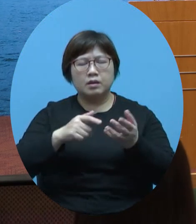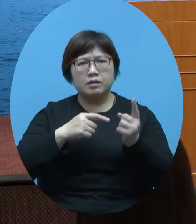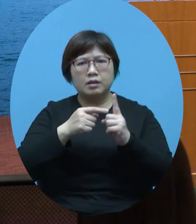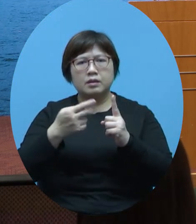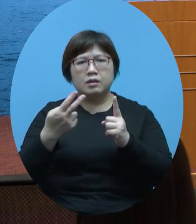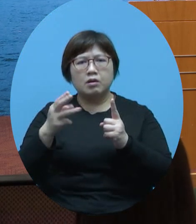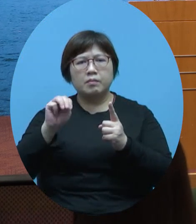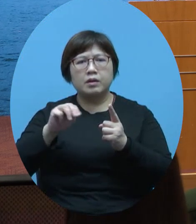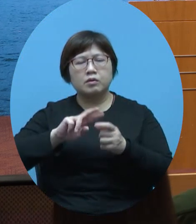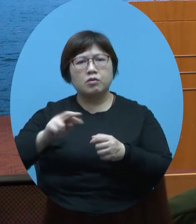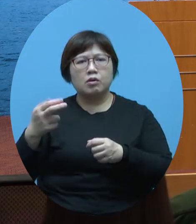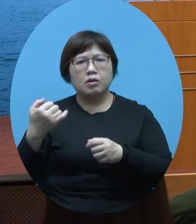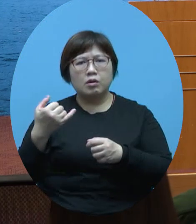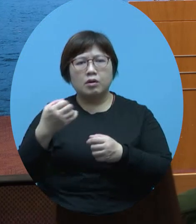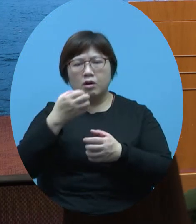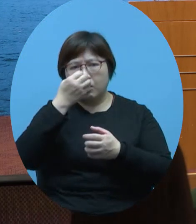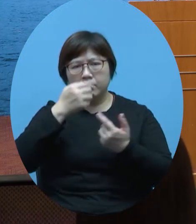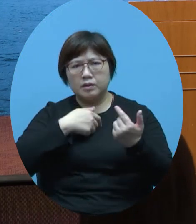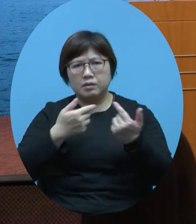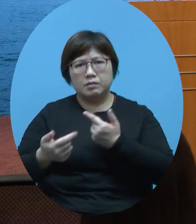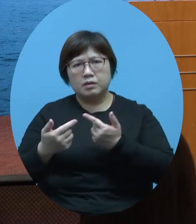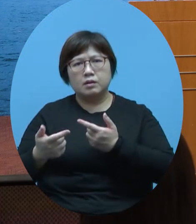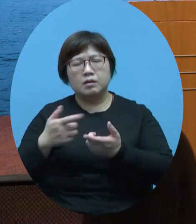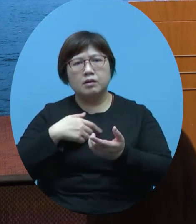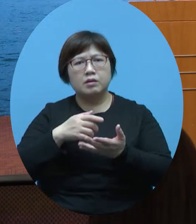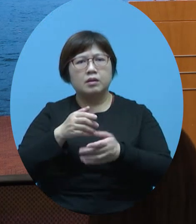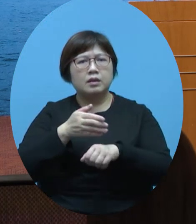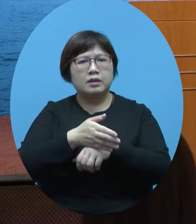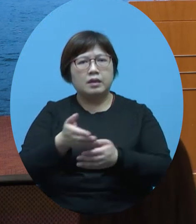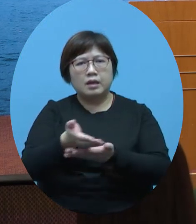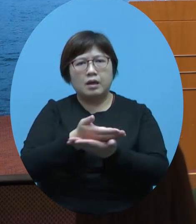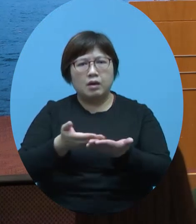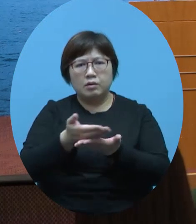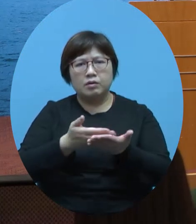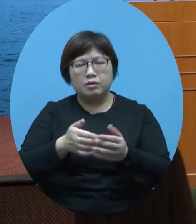應或者回應咁咧？香港需唔需要保持更加遠嘅社交距離咧？唔該。